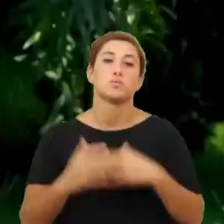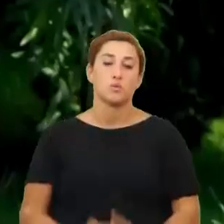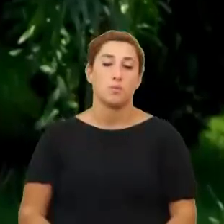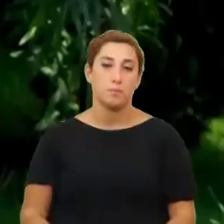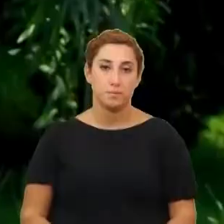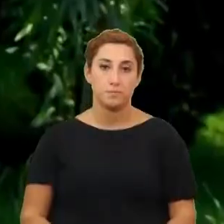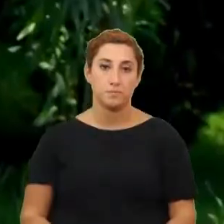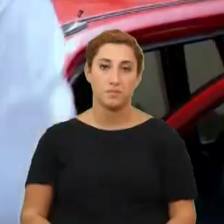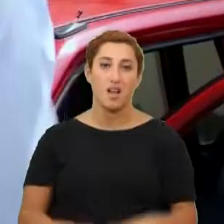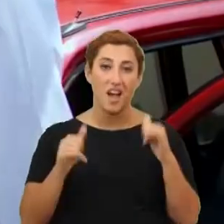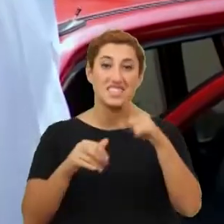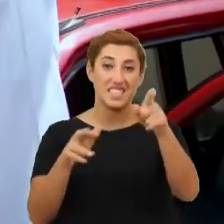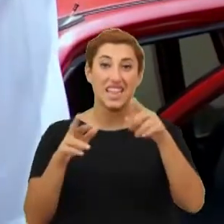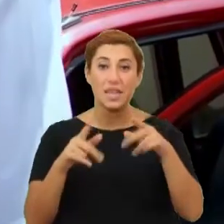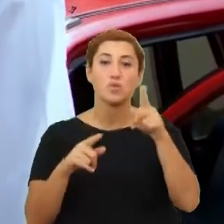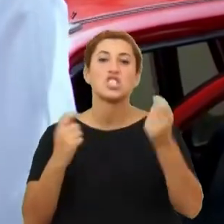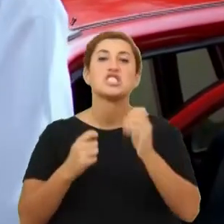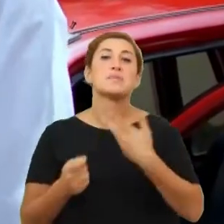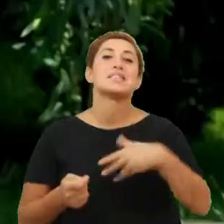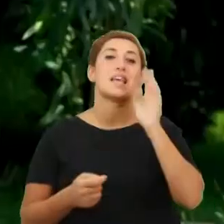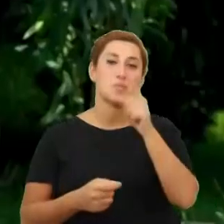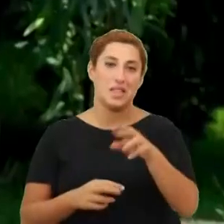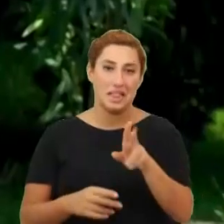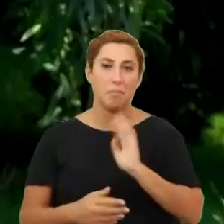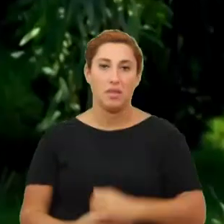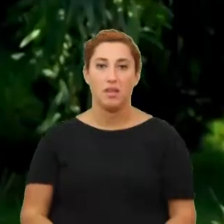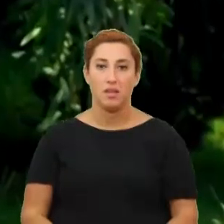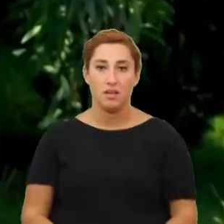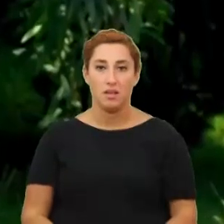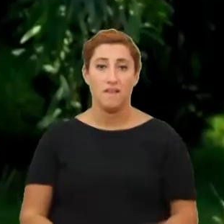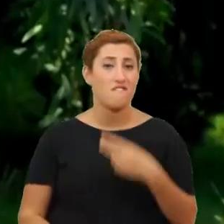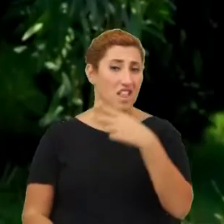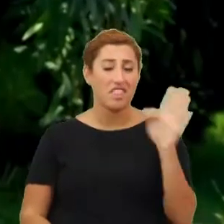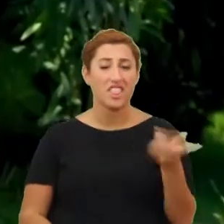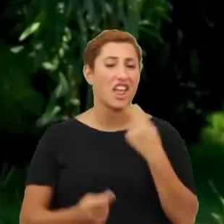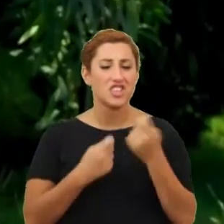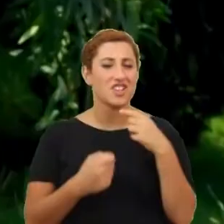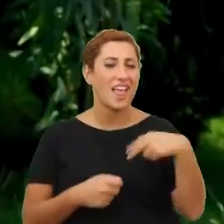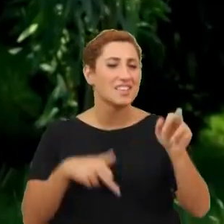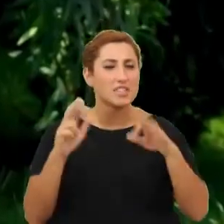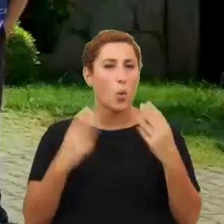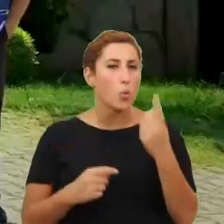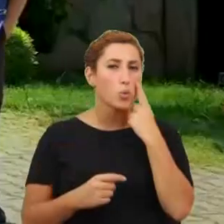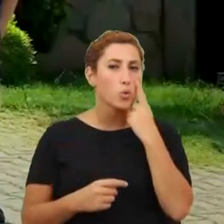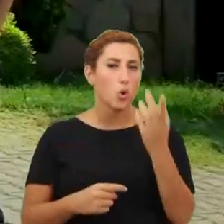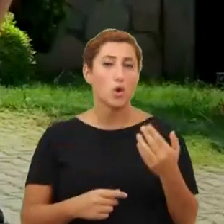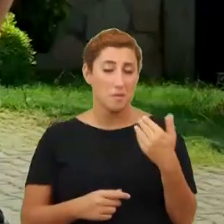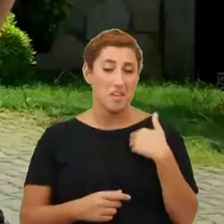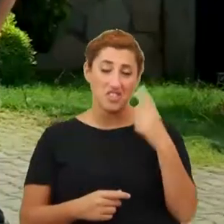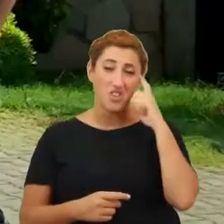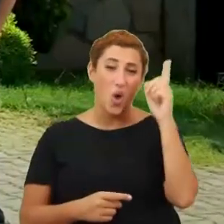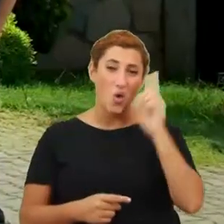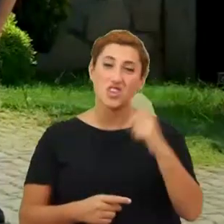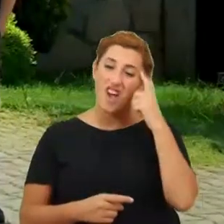namussuz. Aynı senin gibi bu da çalışmayı sevmiyor. Villada hangi işin aksadığını gördün ha? Bence